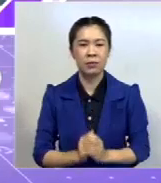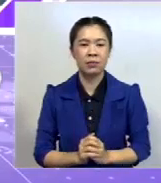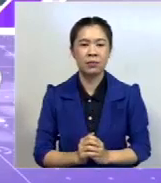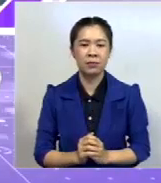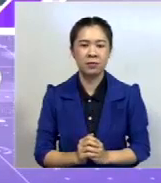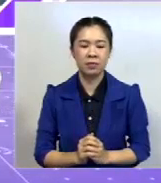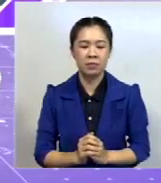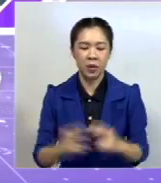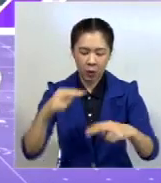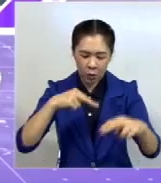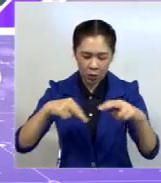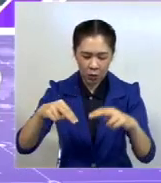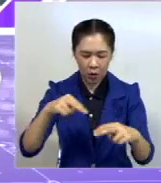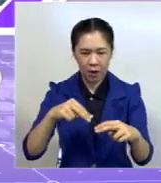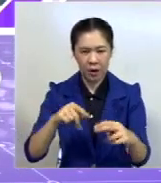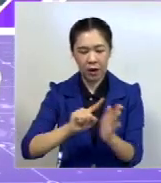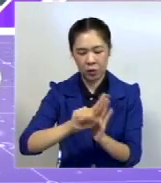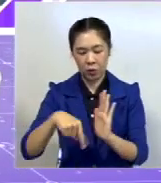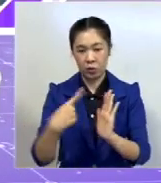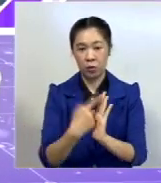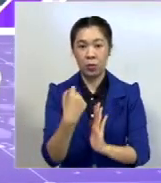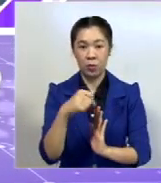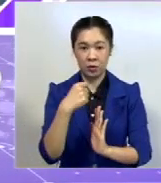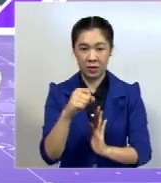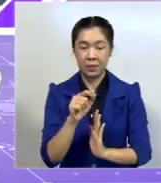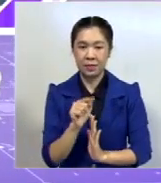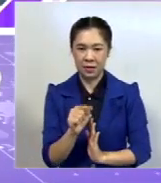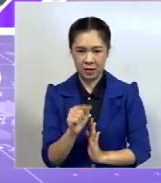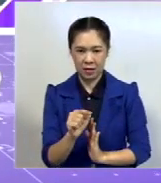ได้ภายใน10กว่าชั่วโมงเนี่ยถือว่าเป็นเรื่องที่